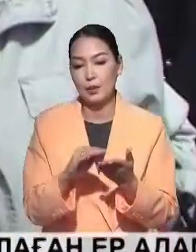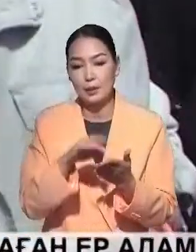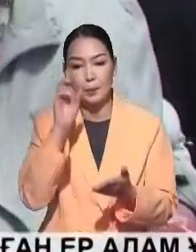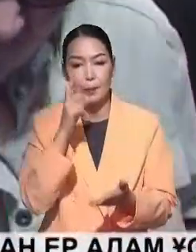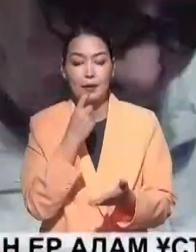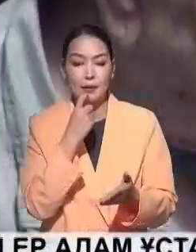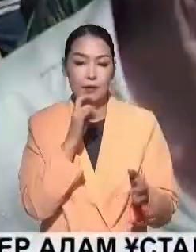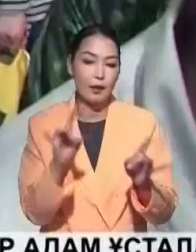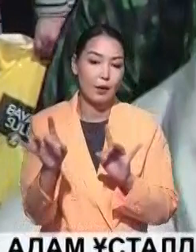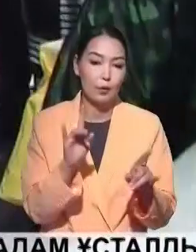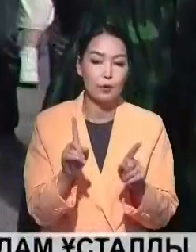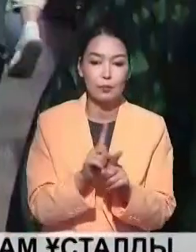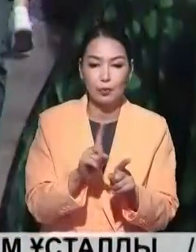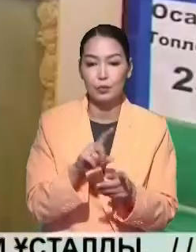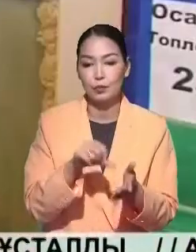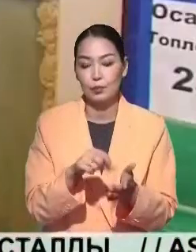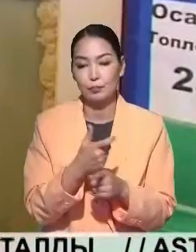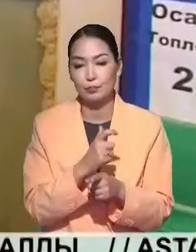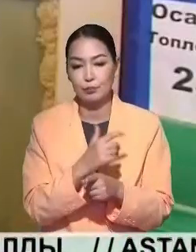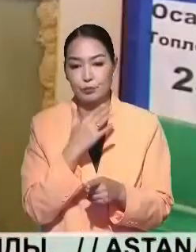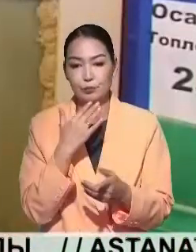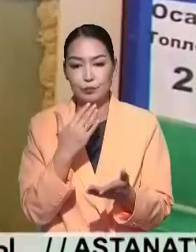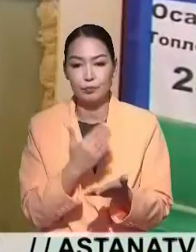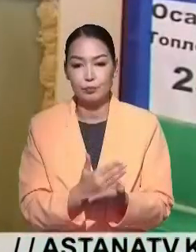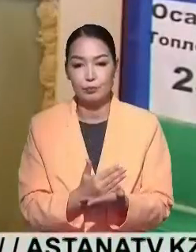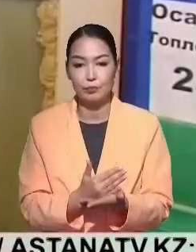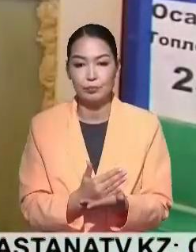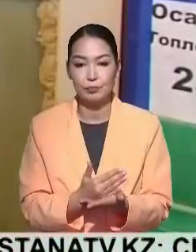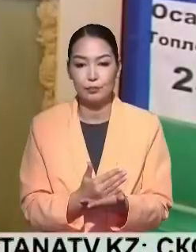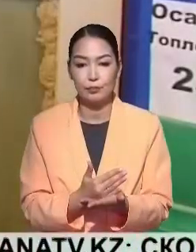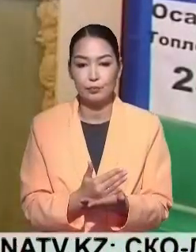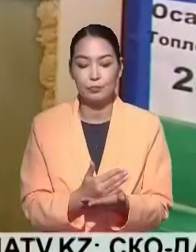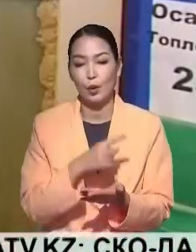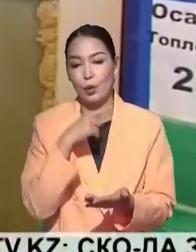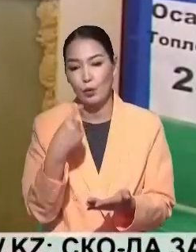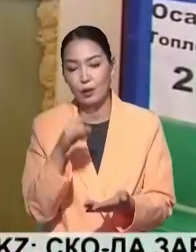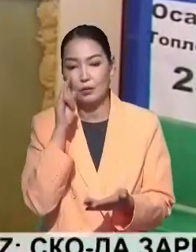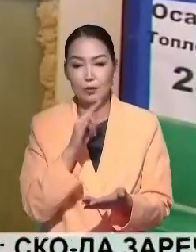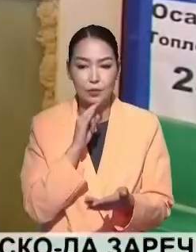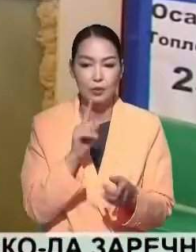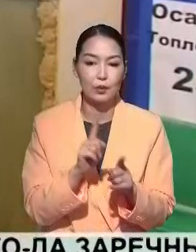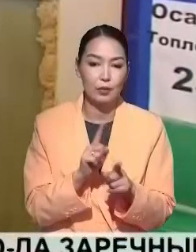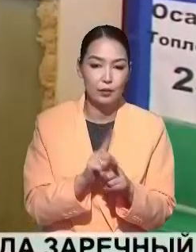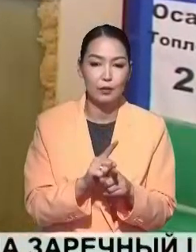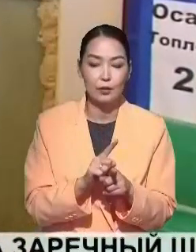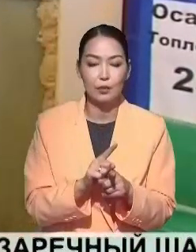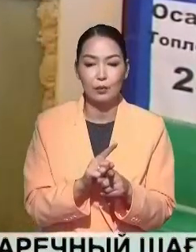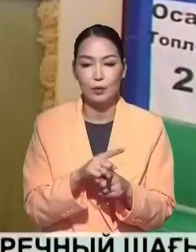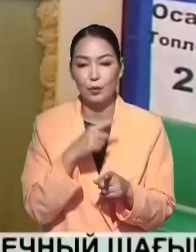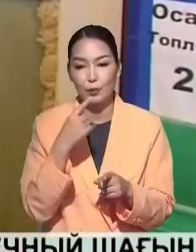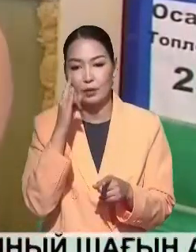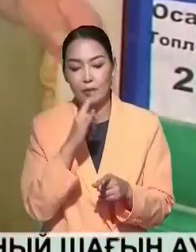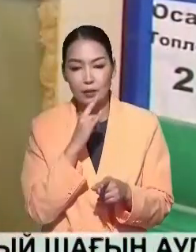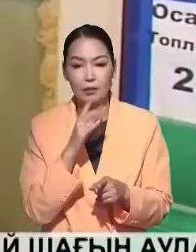жарнамаға атүсті қарайтындар да жоқ емес. Қазақтар да келеді, орыстар да келеді. Енді орыс келсе мені қазақша жауап беріп отырам